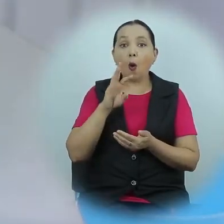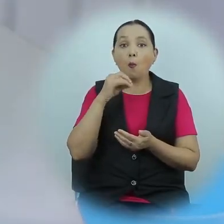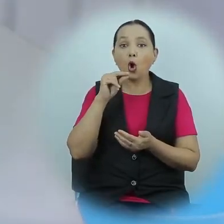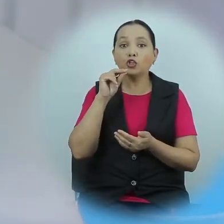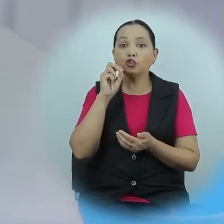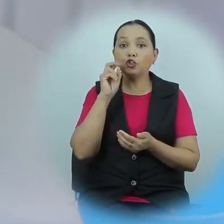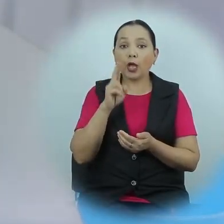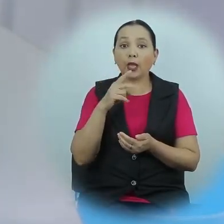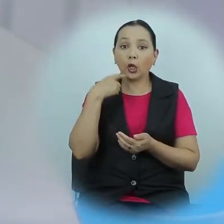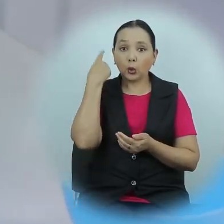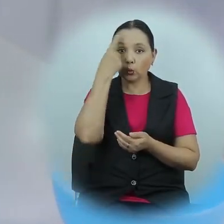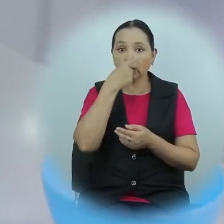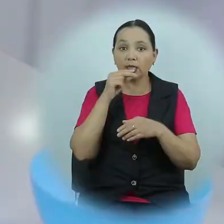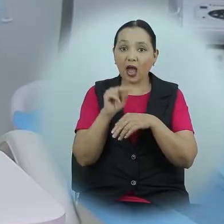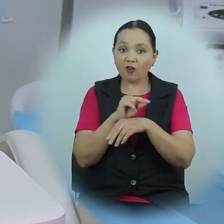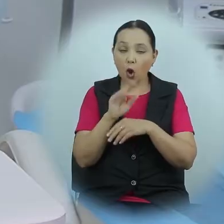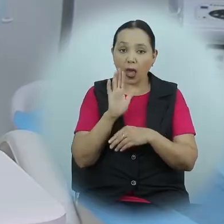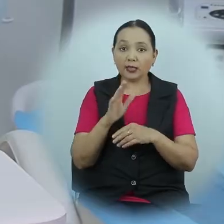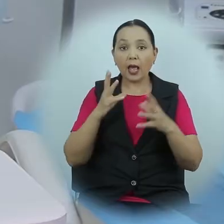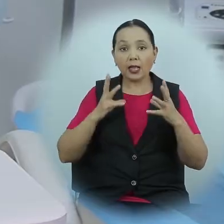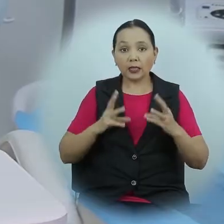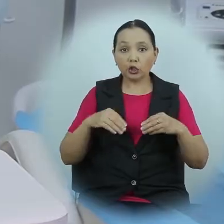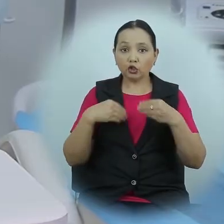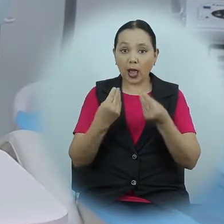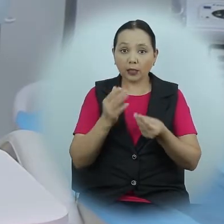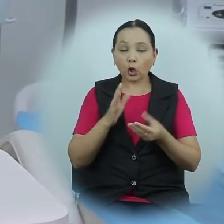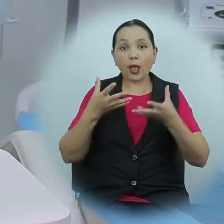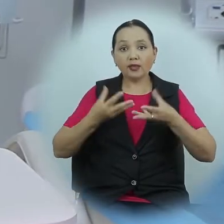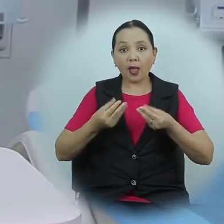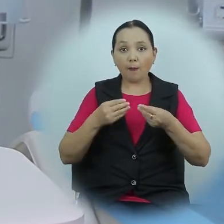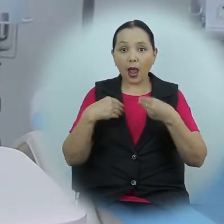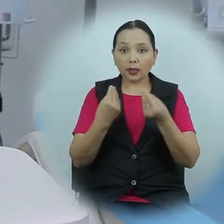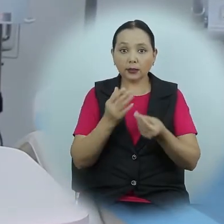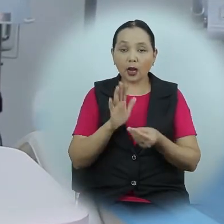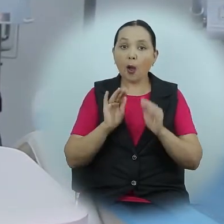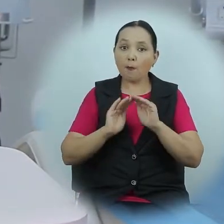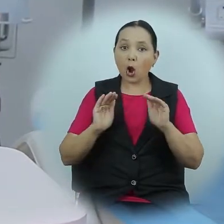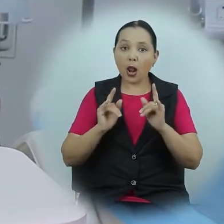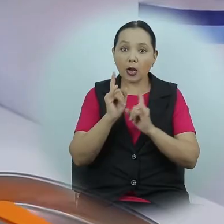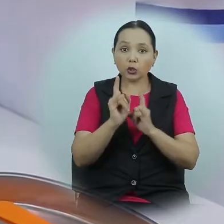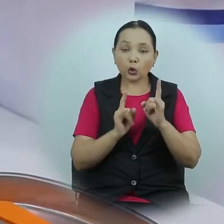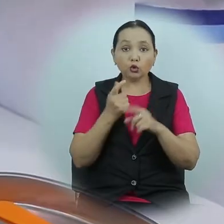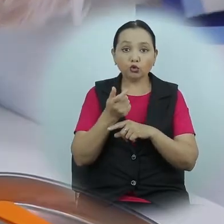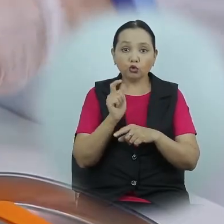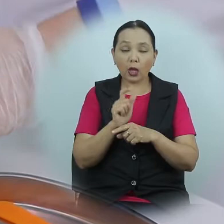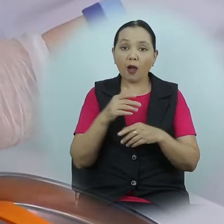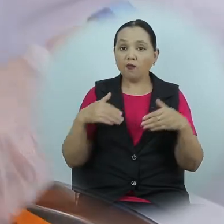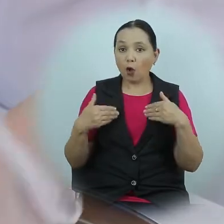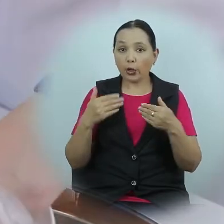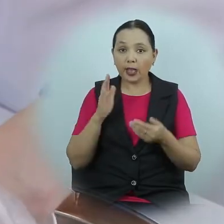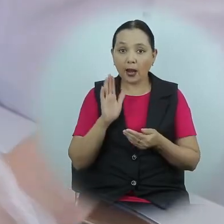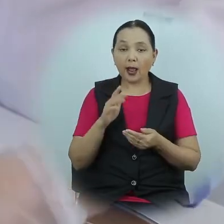чечек юзны давалайды, тинчлантырады, намлантырады. Болалар соуыны жүді